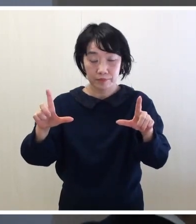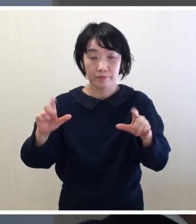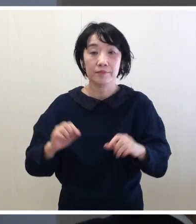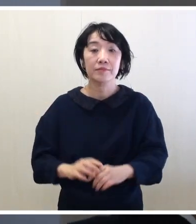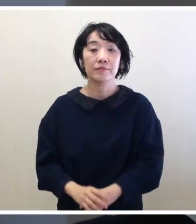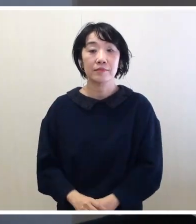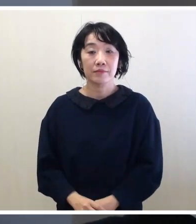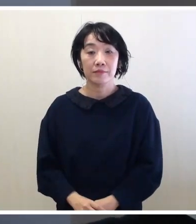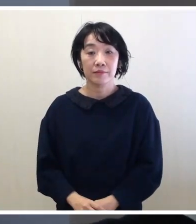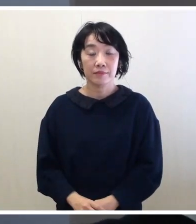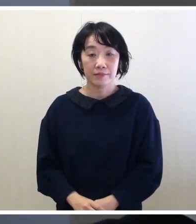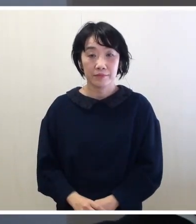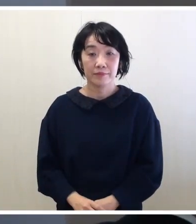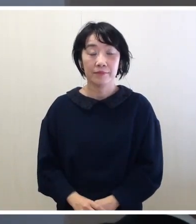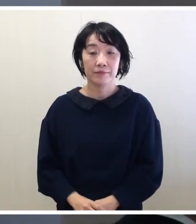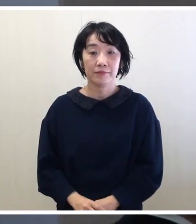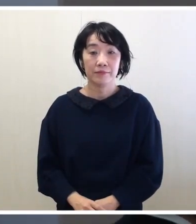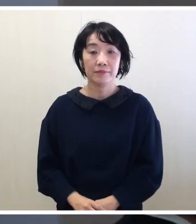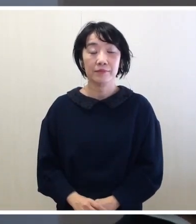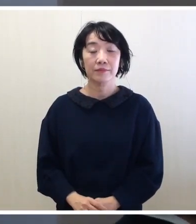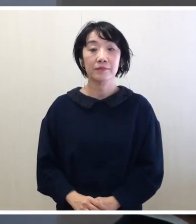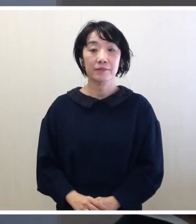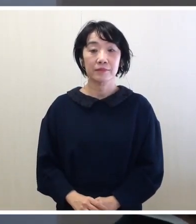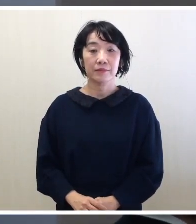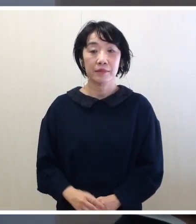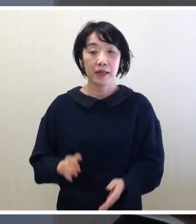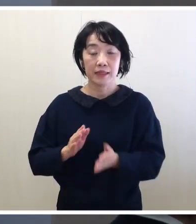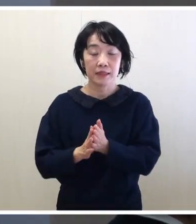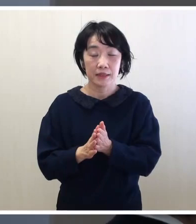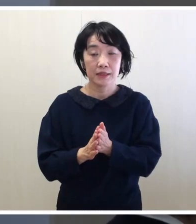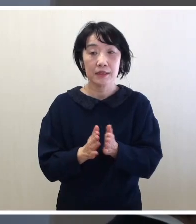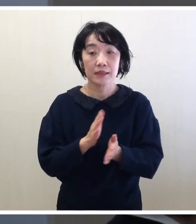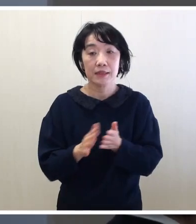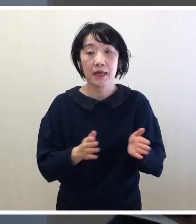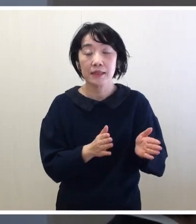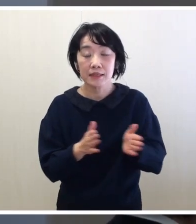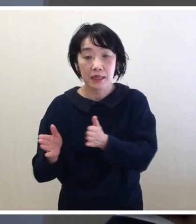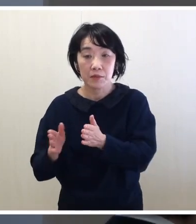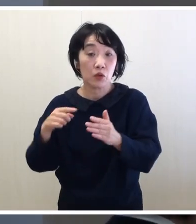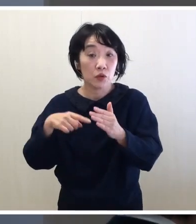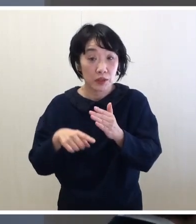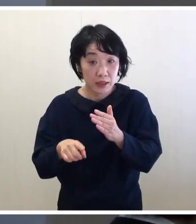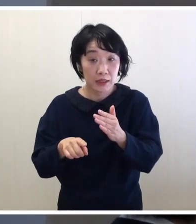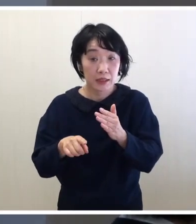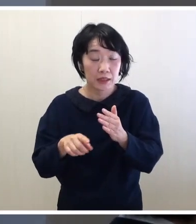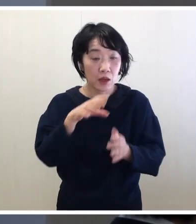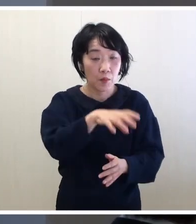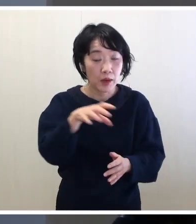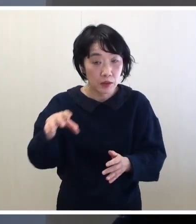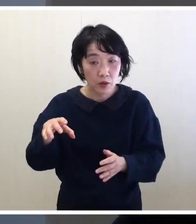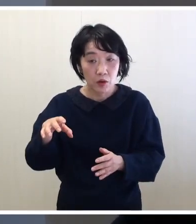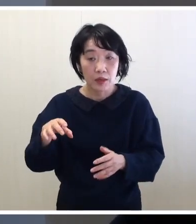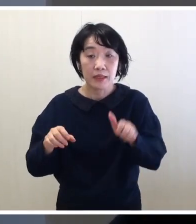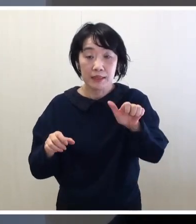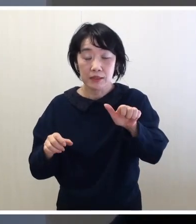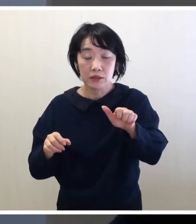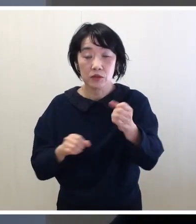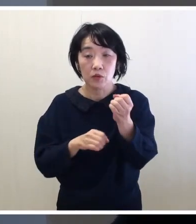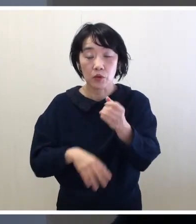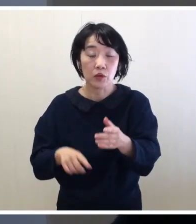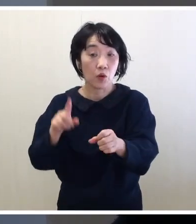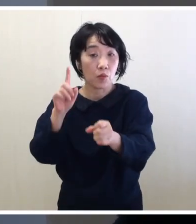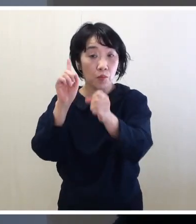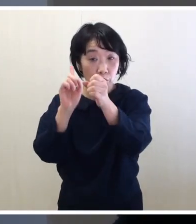表したとこのタイミングでございます。この中で、再整備の意義ですとかゾーニング、あるいは5つの基